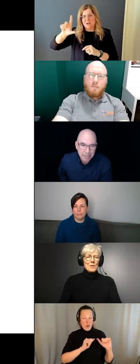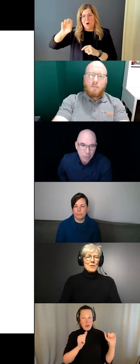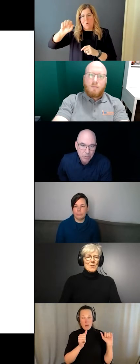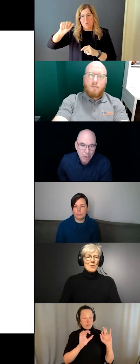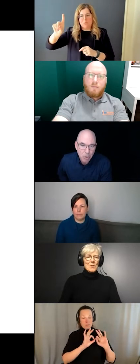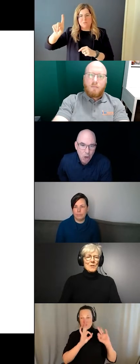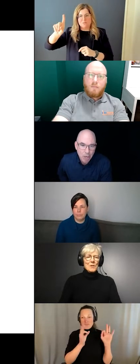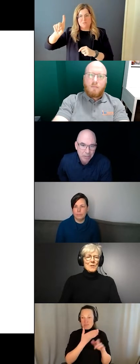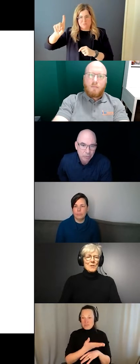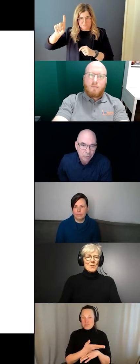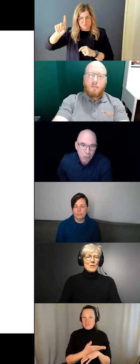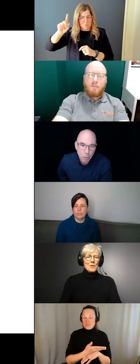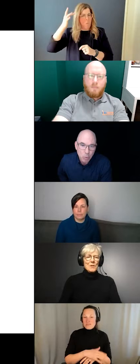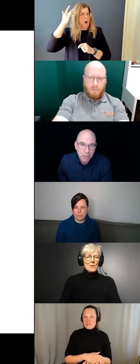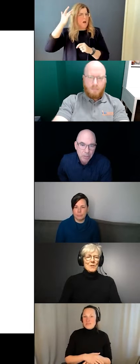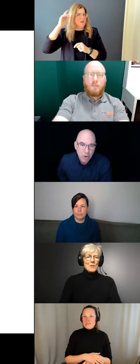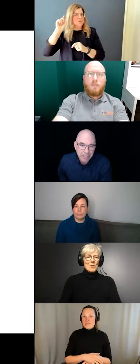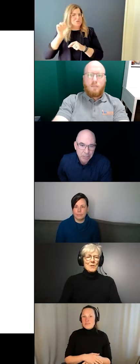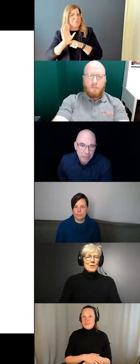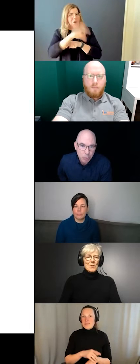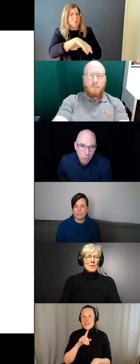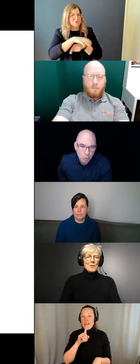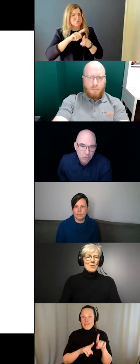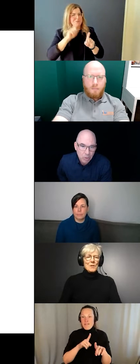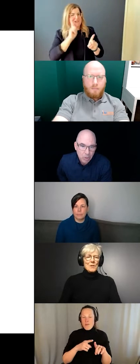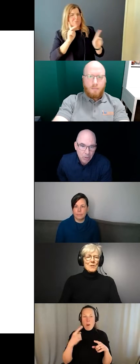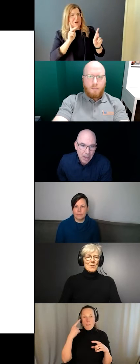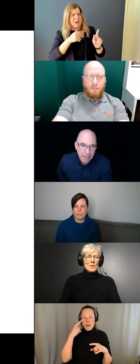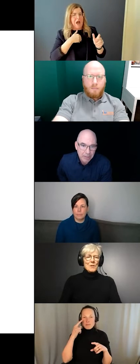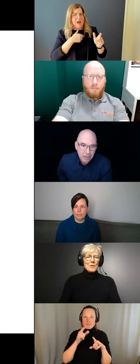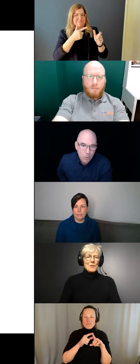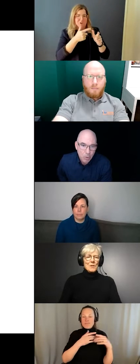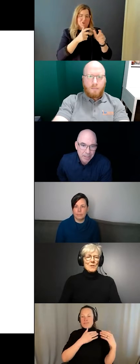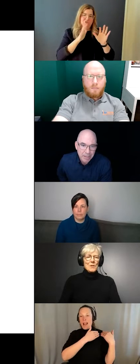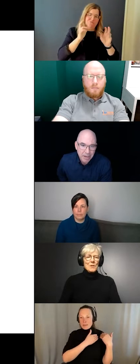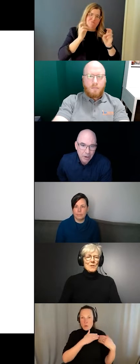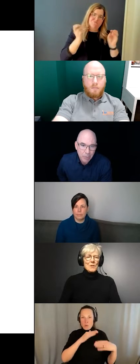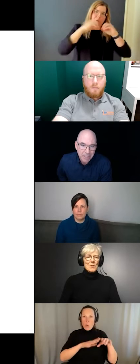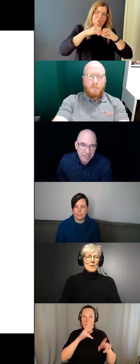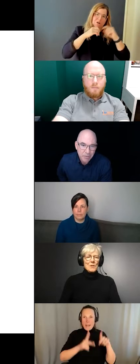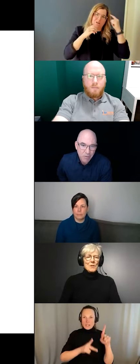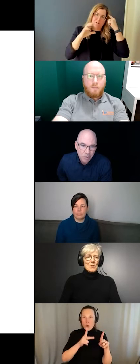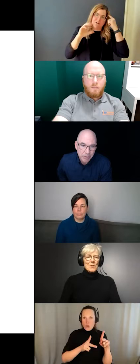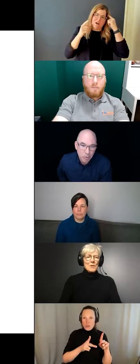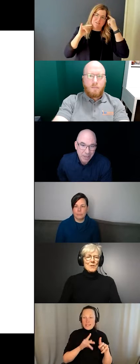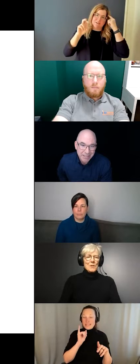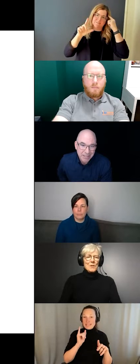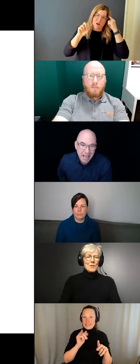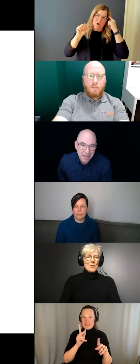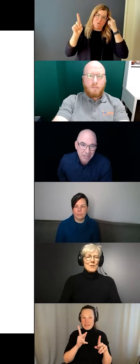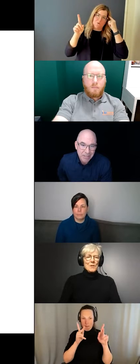Et donc, c'est une belle histoire que Léa vient de mentionner et l'idée, lorsqu'on parle de charge cognitive sur un individu,